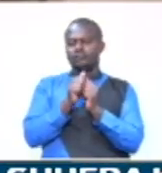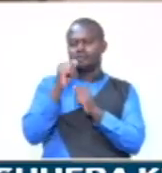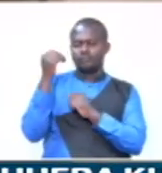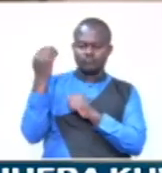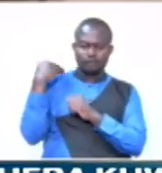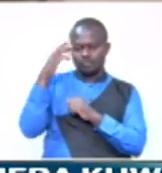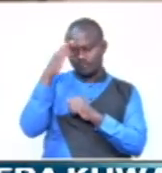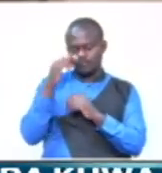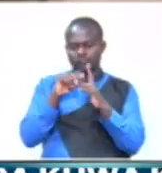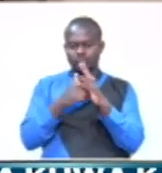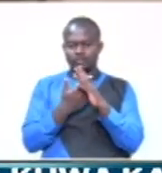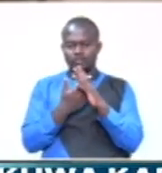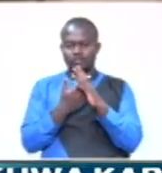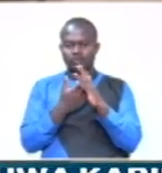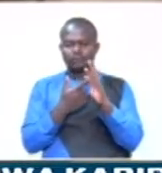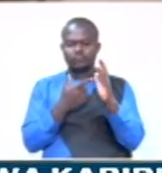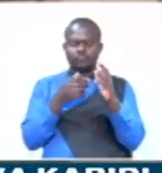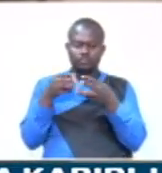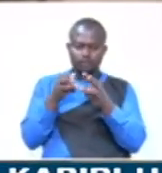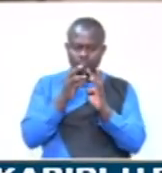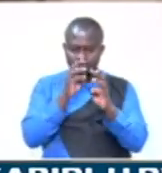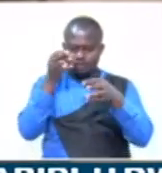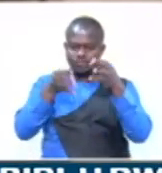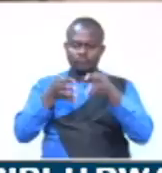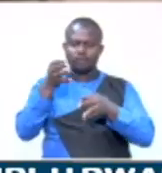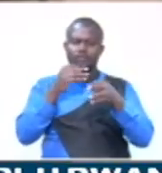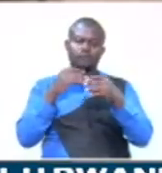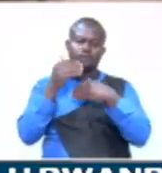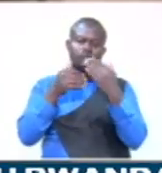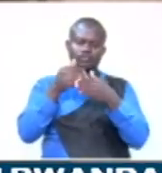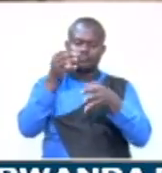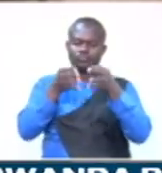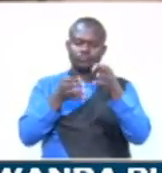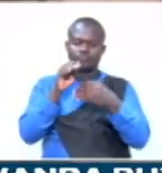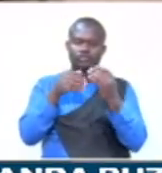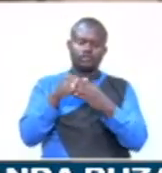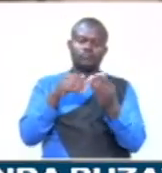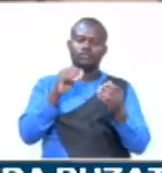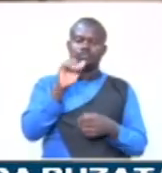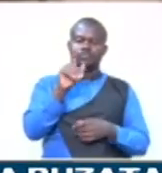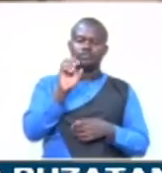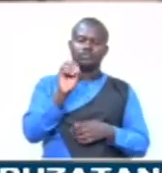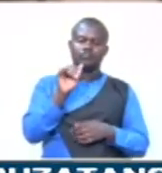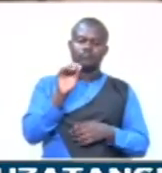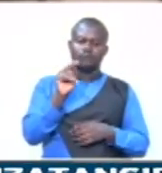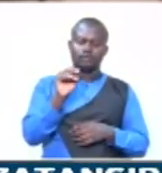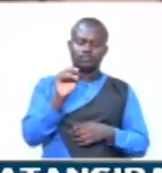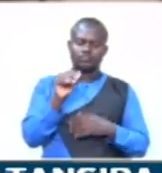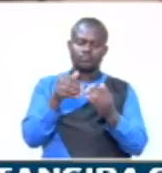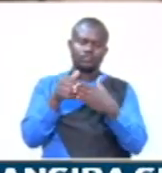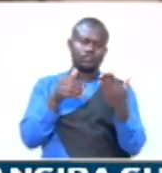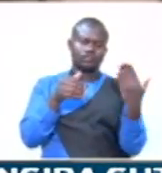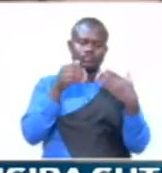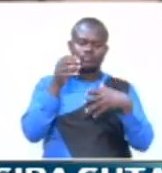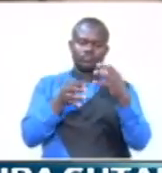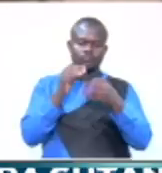yahise atangira kuvuga ko kumuburanisha nibwo yatangiye yajya mu rukiko rw'I Rouen. I Rouen urwo